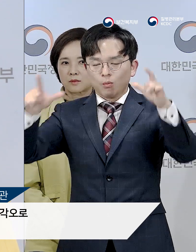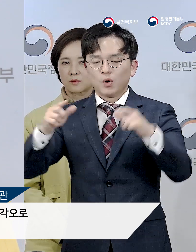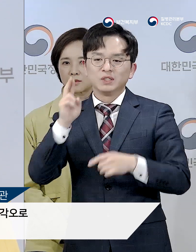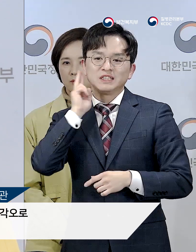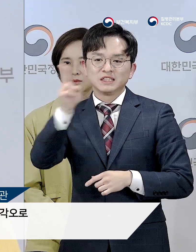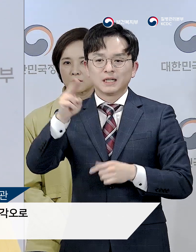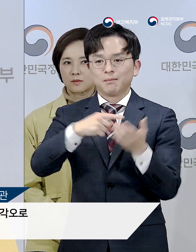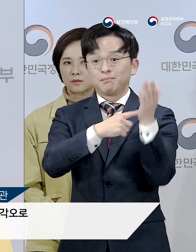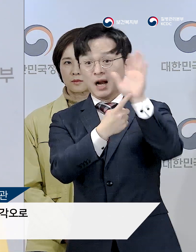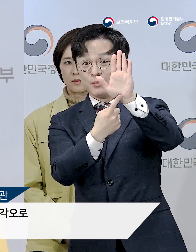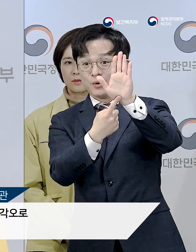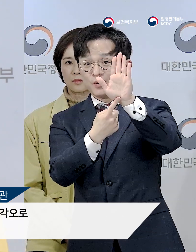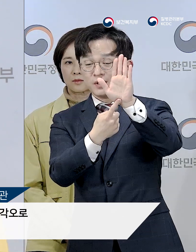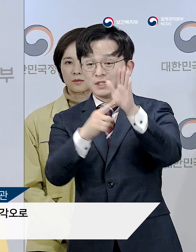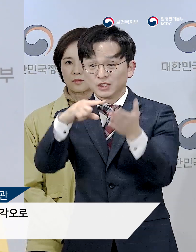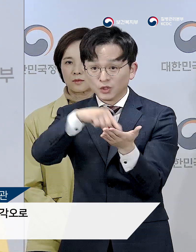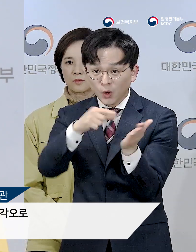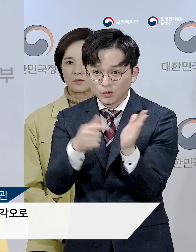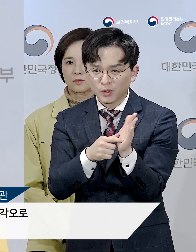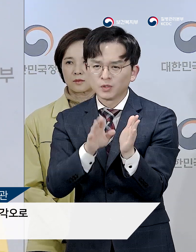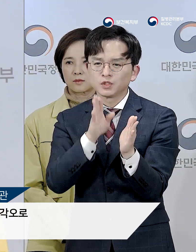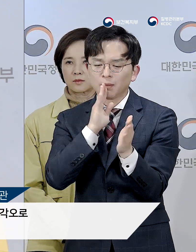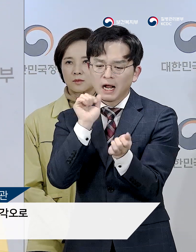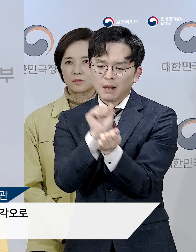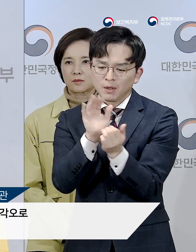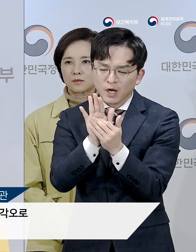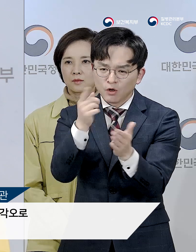각오로 과감한 방역조치를 실시하는 중입니다.